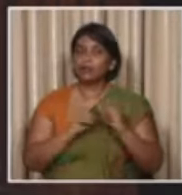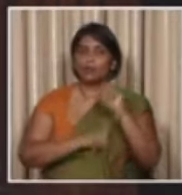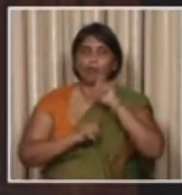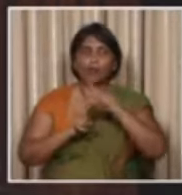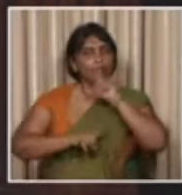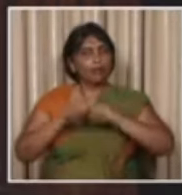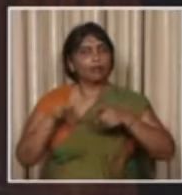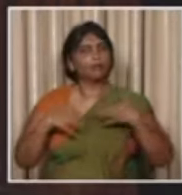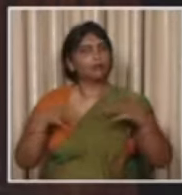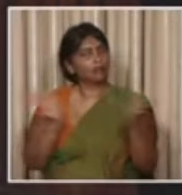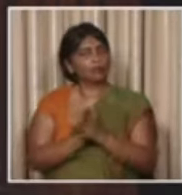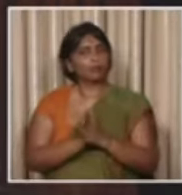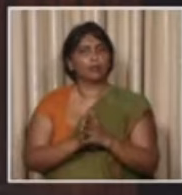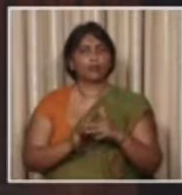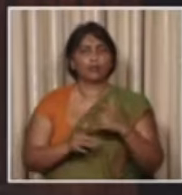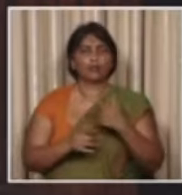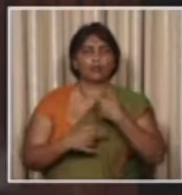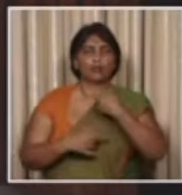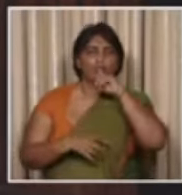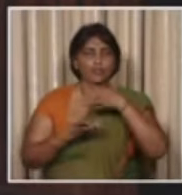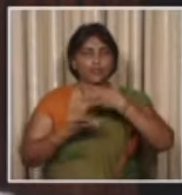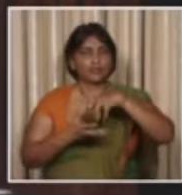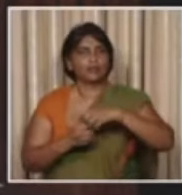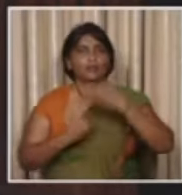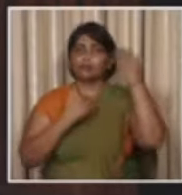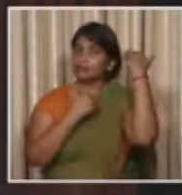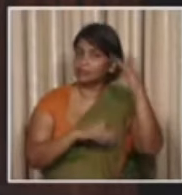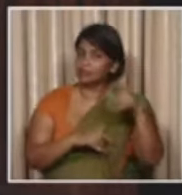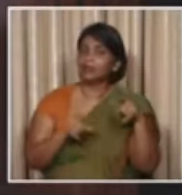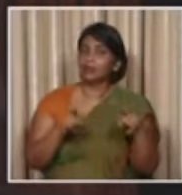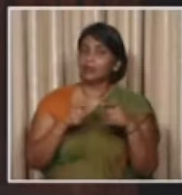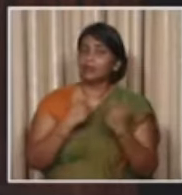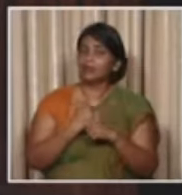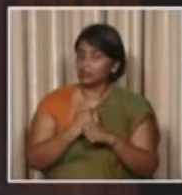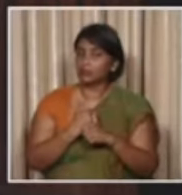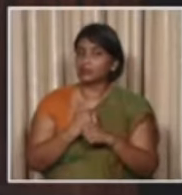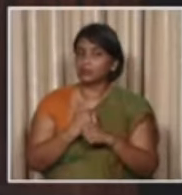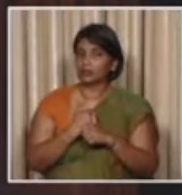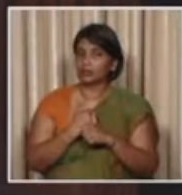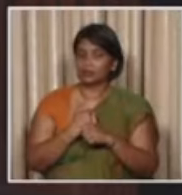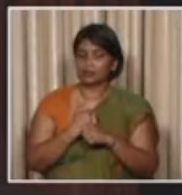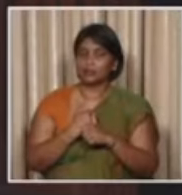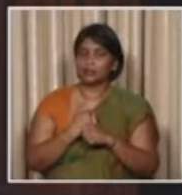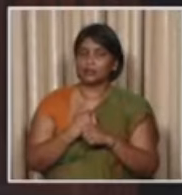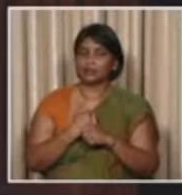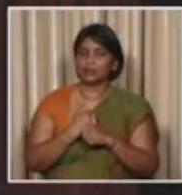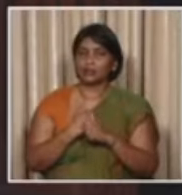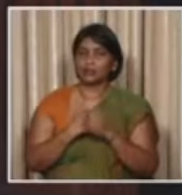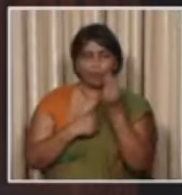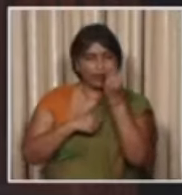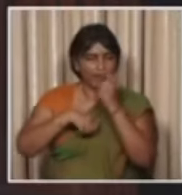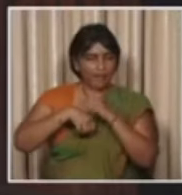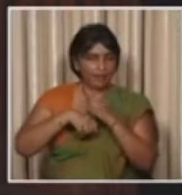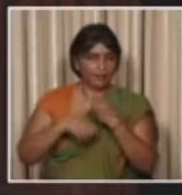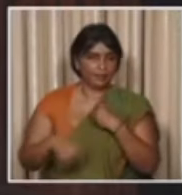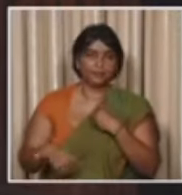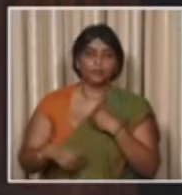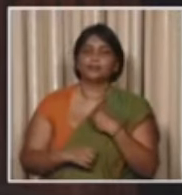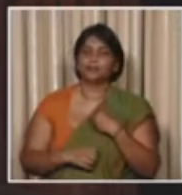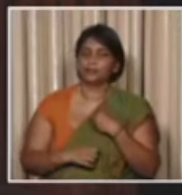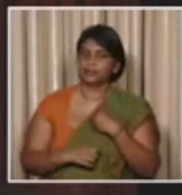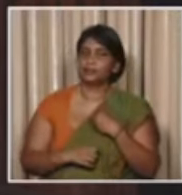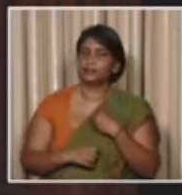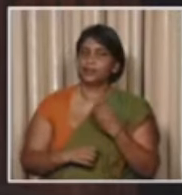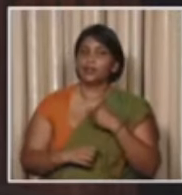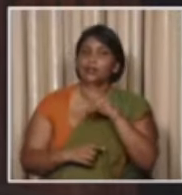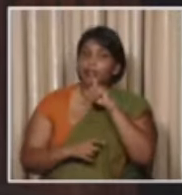කරන්න අපි ඔක්කොම එකතුලා සෝස් හදන්න හරි එහෙම නැත්නම් එක්ස්පෝර්ට් කරන්න හරි එහෙම දේවල් අවසන් කරන්න මන්ත මට පොඩි වෙලාවක් දෙන්න ගරු මන්ත්‍රීතුමනි. අපි